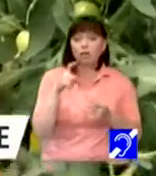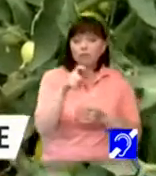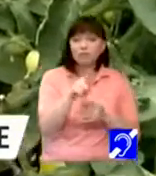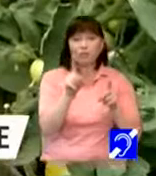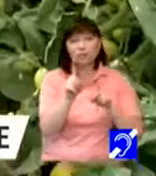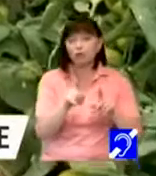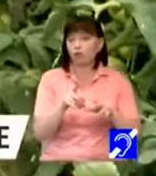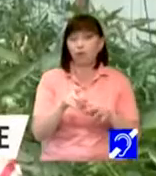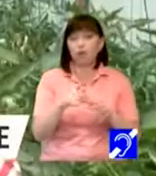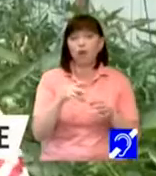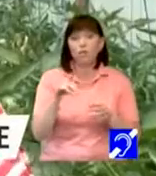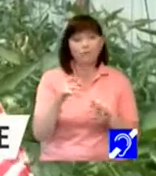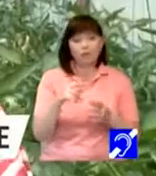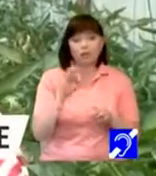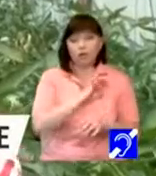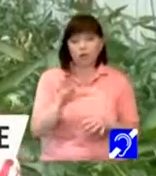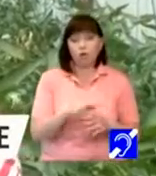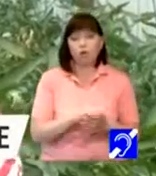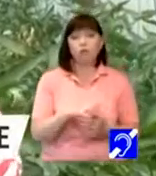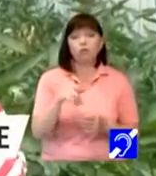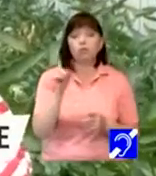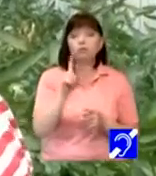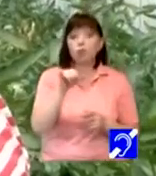folosim îngrășăminte organice,